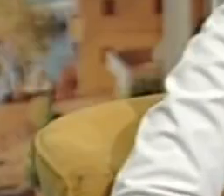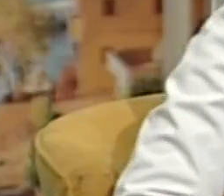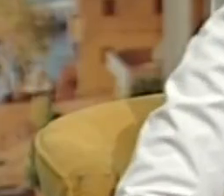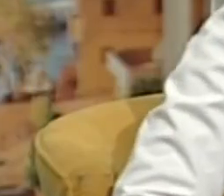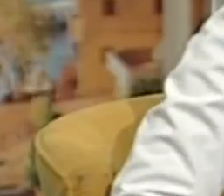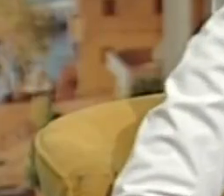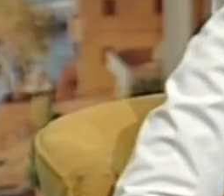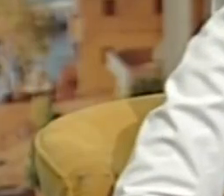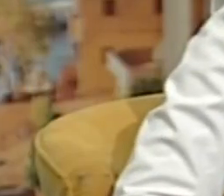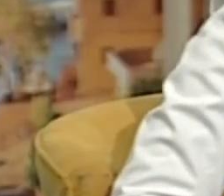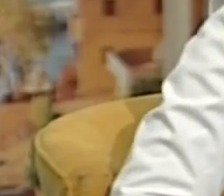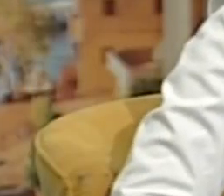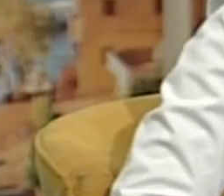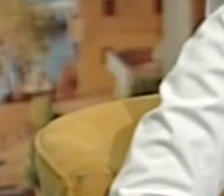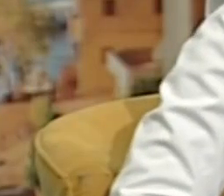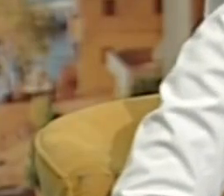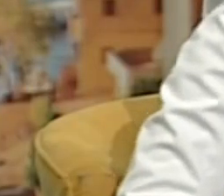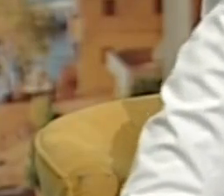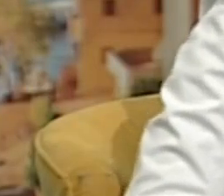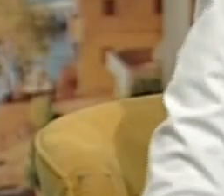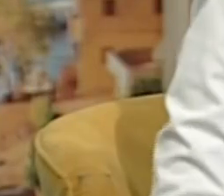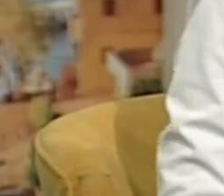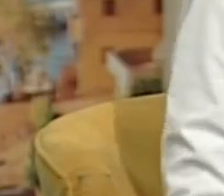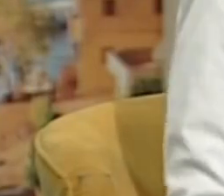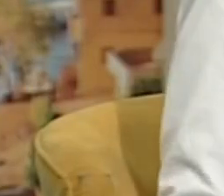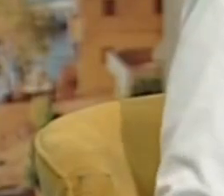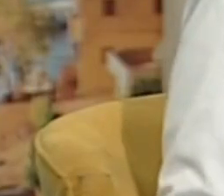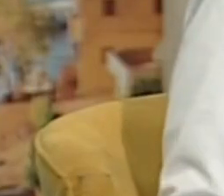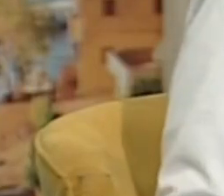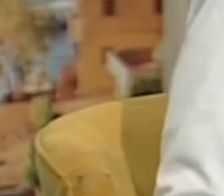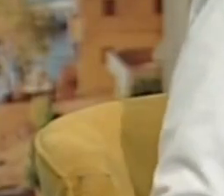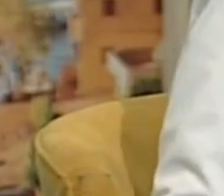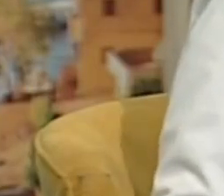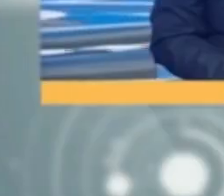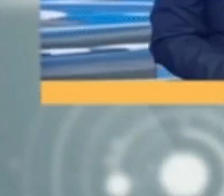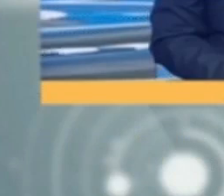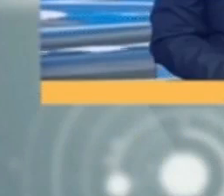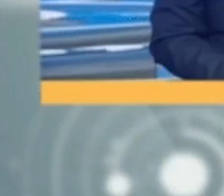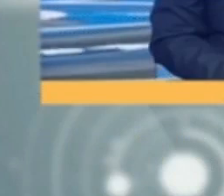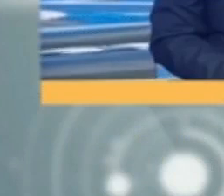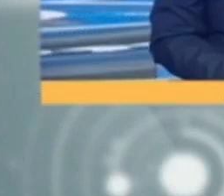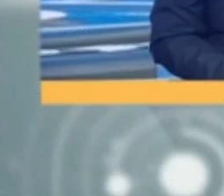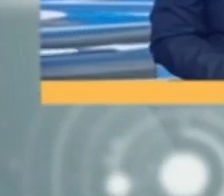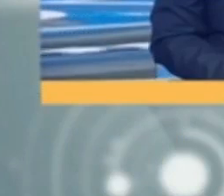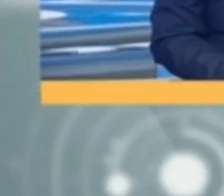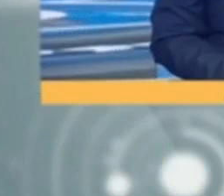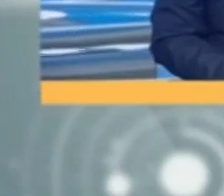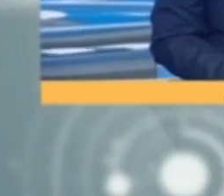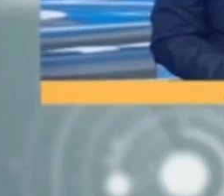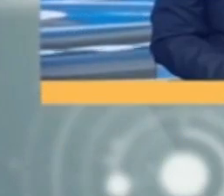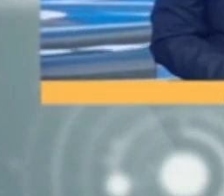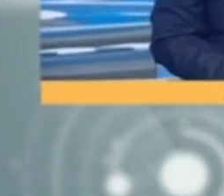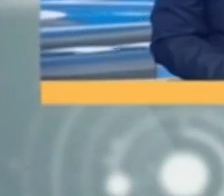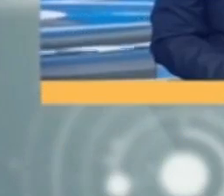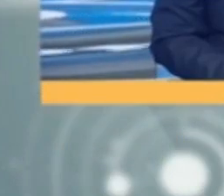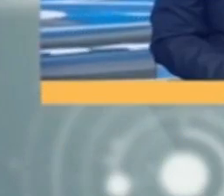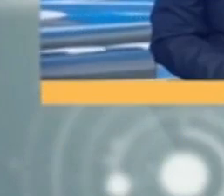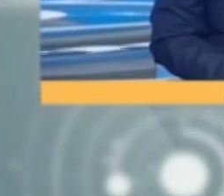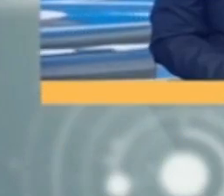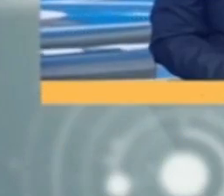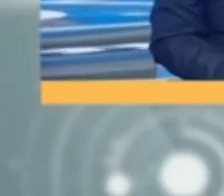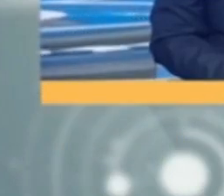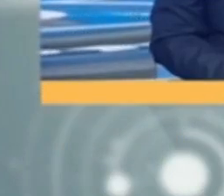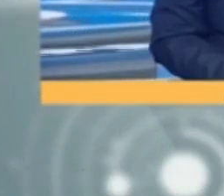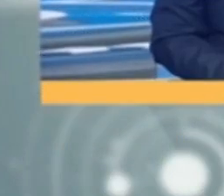مشاهدينا الكرام، نروح مع حضراتكم لاستوديو الاخبار ونشوف اخر الاخبار وموجز اخبار التاسعة مع زميلي العزيز عبد الله يسري وصاحبه في